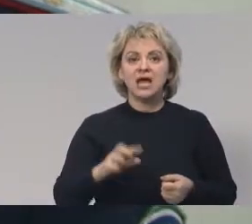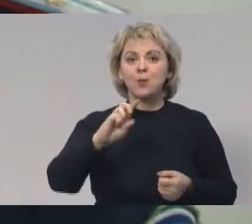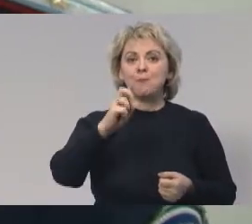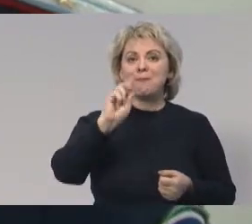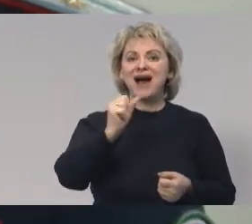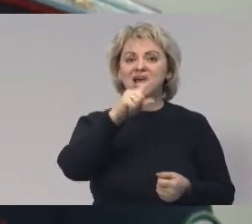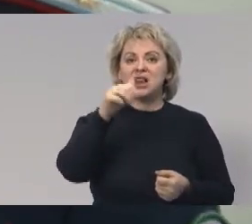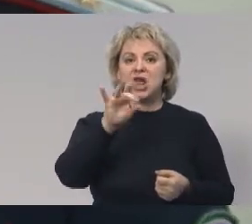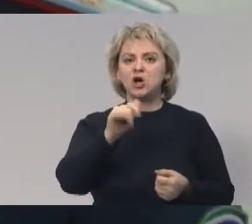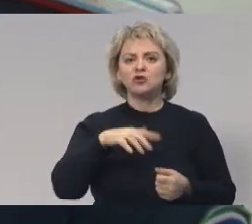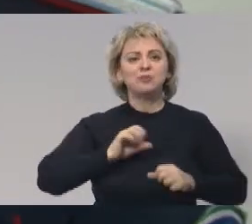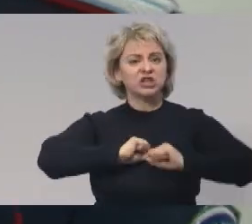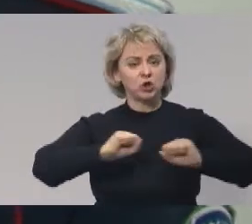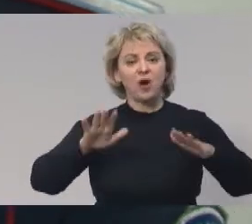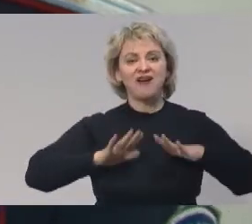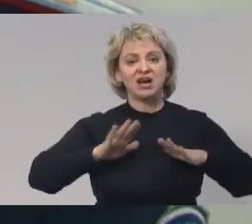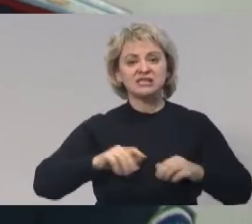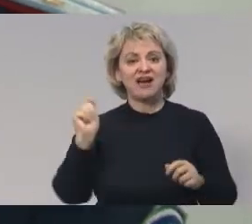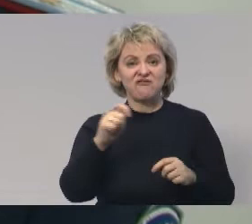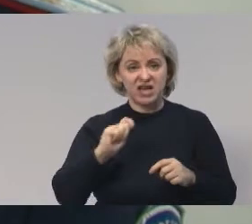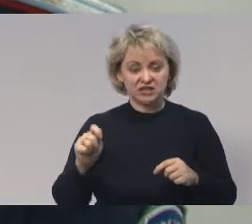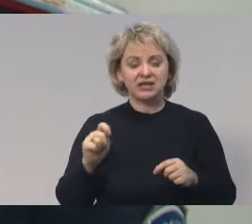Бакланов был героем Кавказской войны,